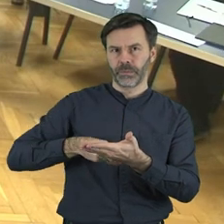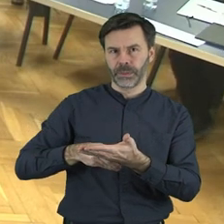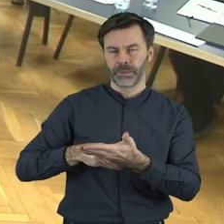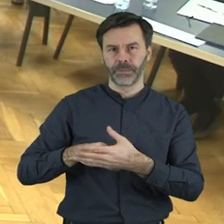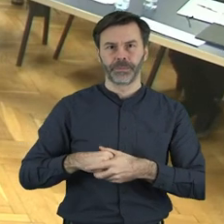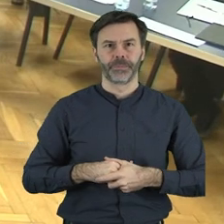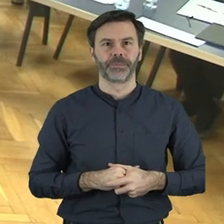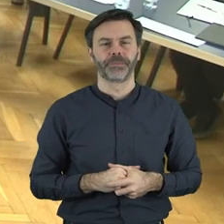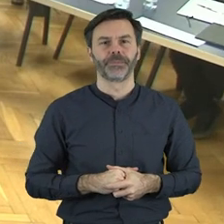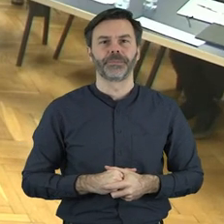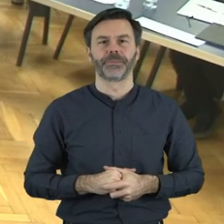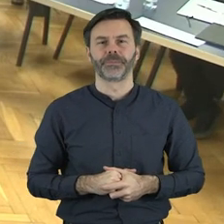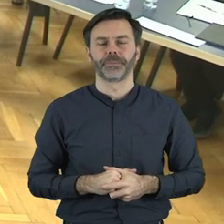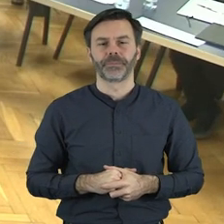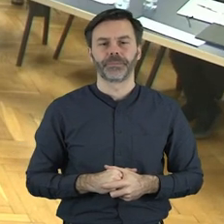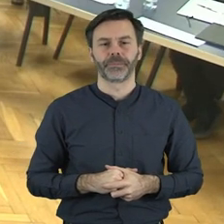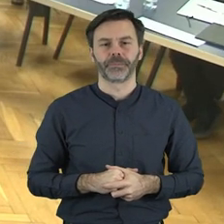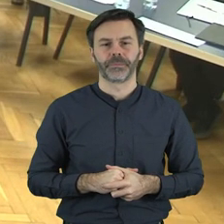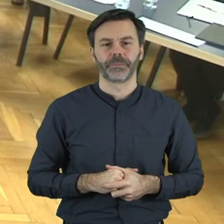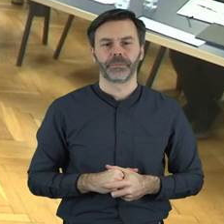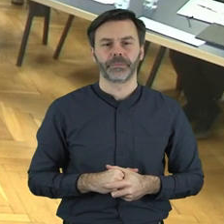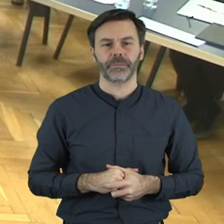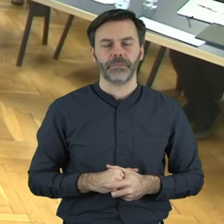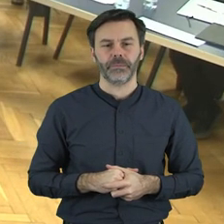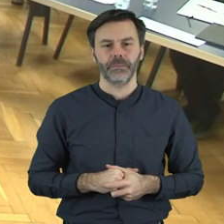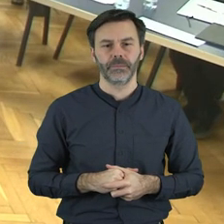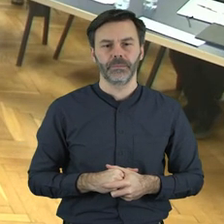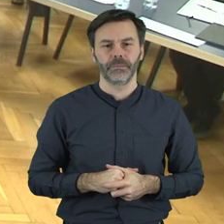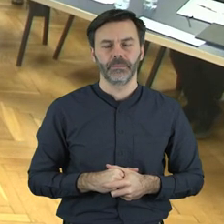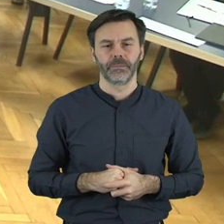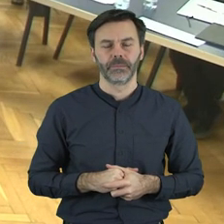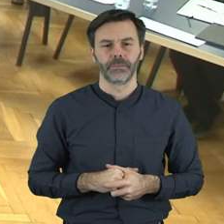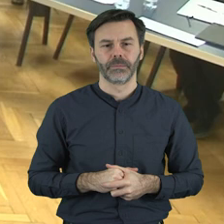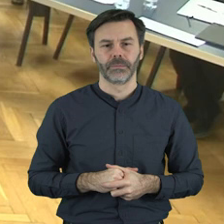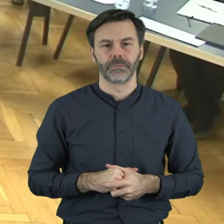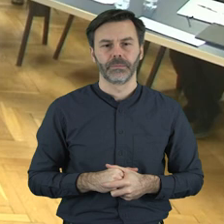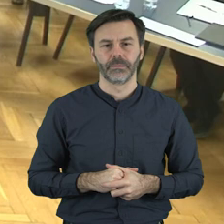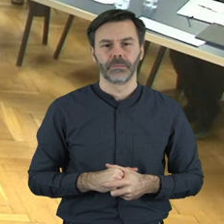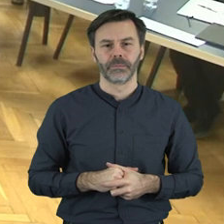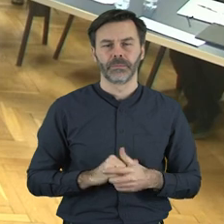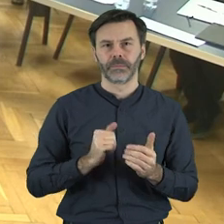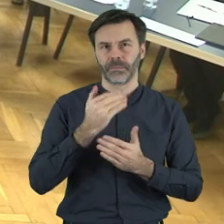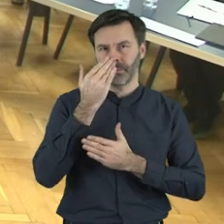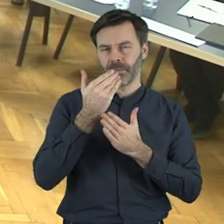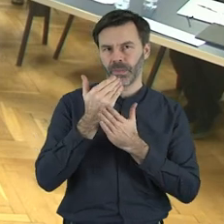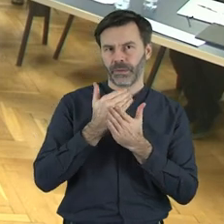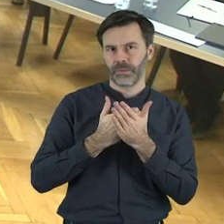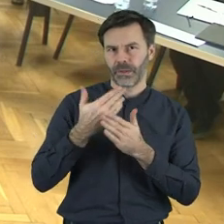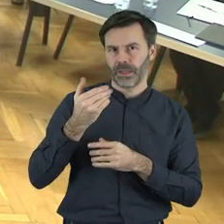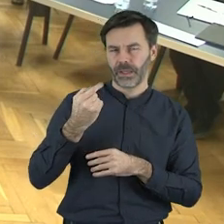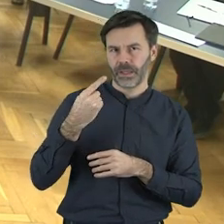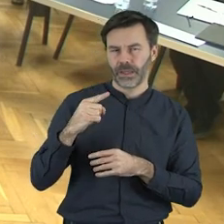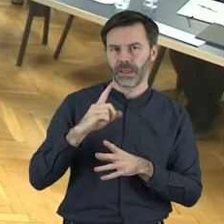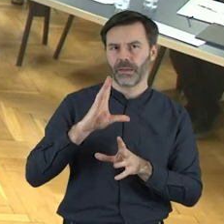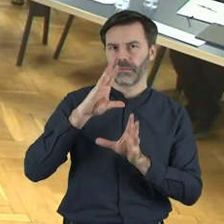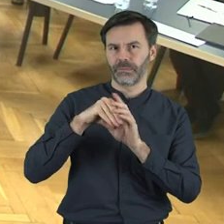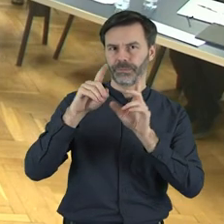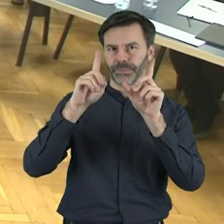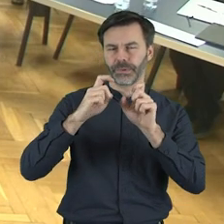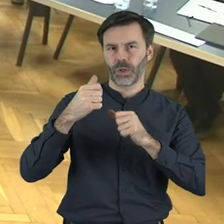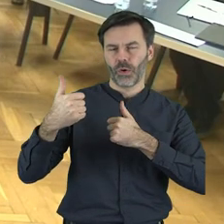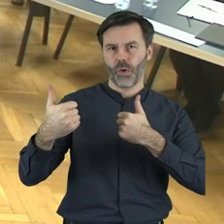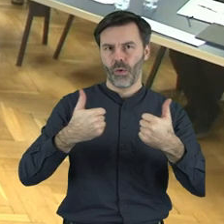nierównych warunków dla LGD startujących w konkursie? I to już na koniec, panie przewodniczący, panie marszałku. Ostatnie